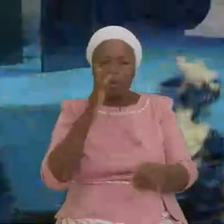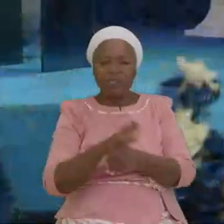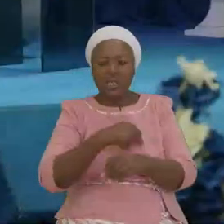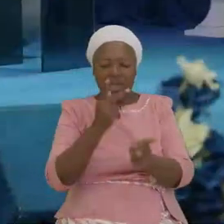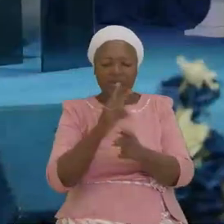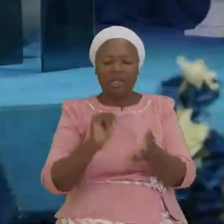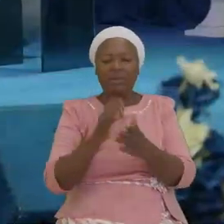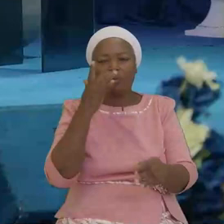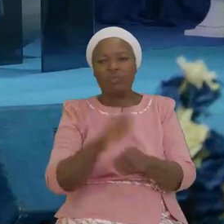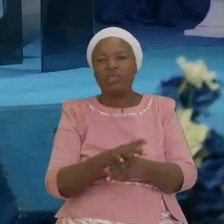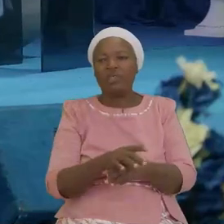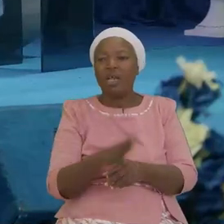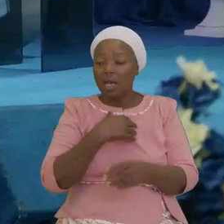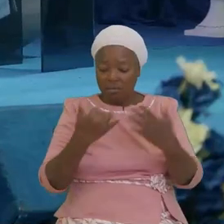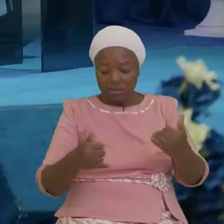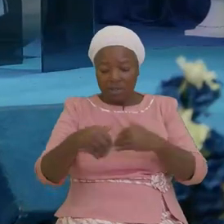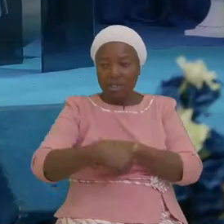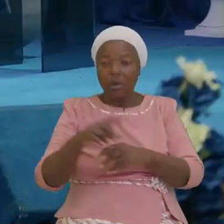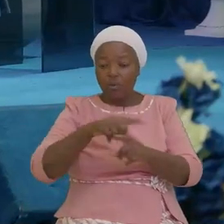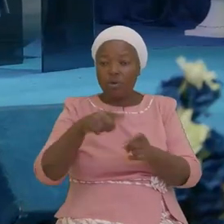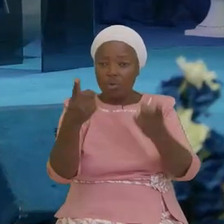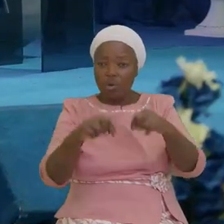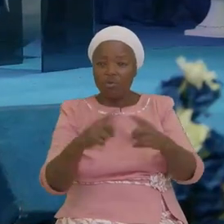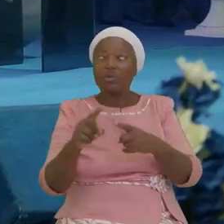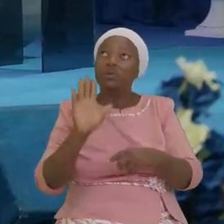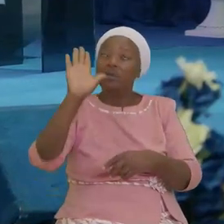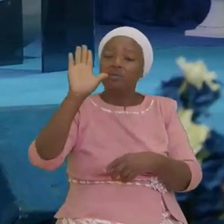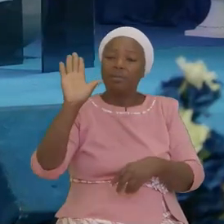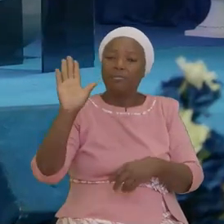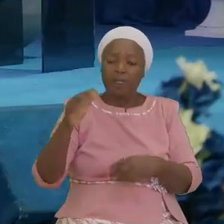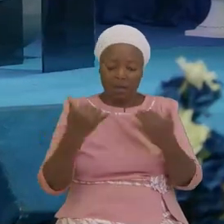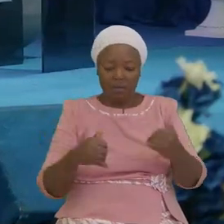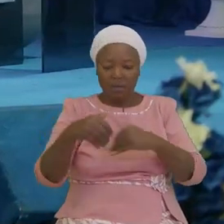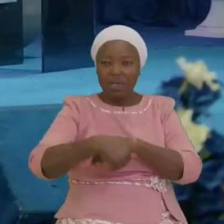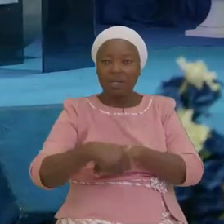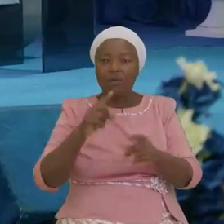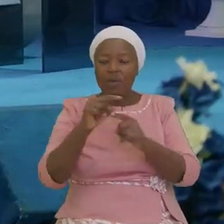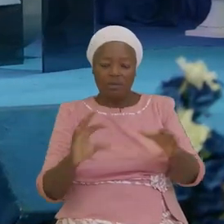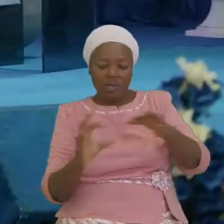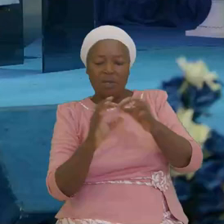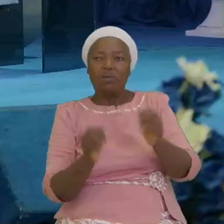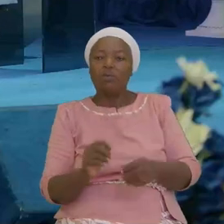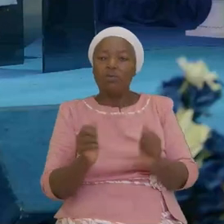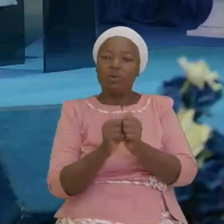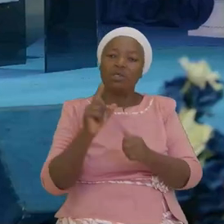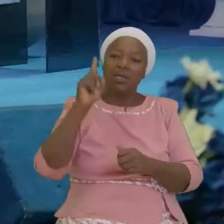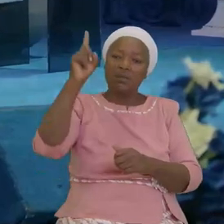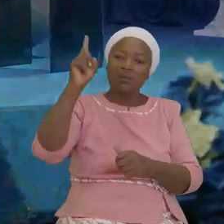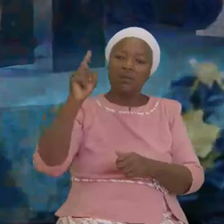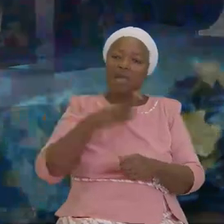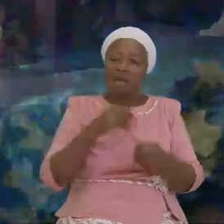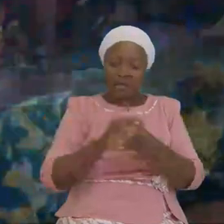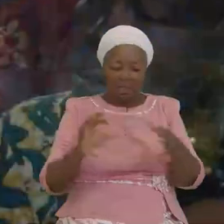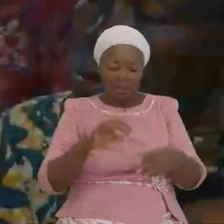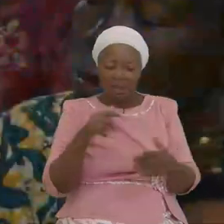C'est lui qui fait la promesse et tient la promesse. Et ce soir, comme vous allez venir au Seigneur, ce